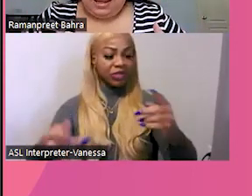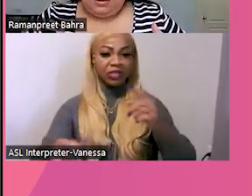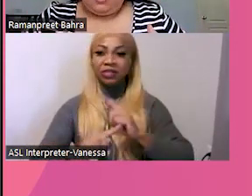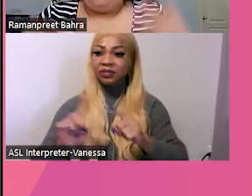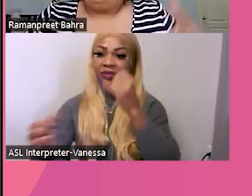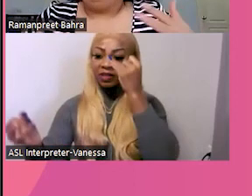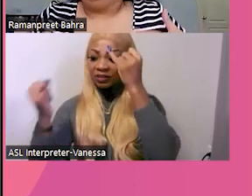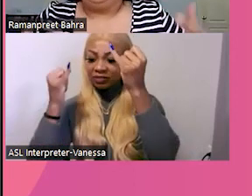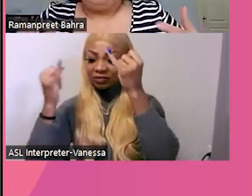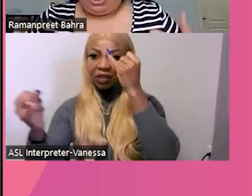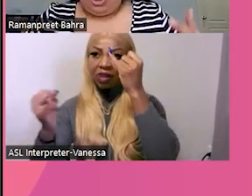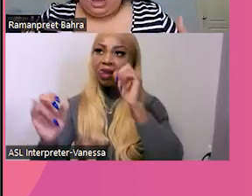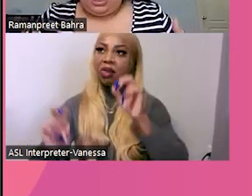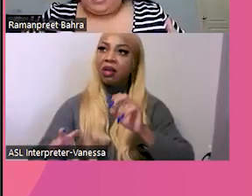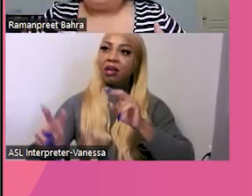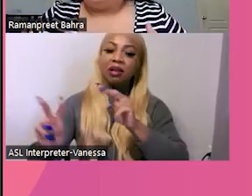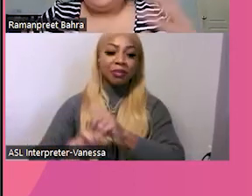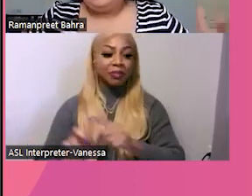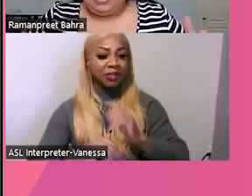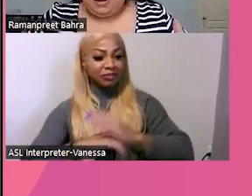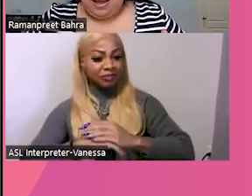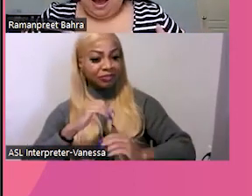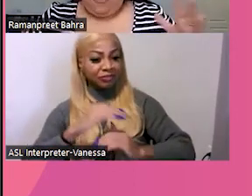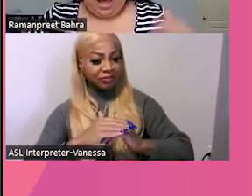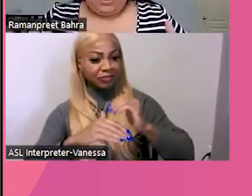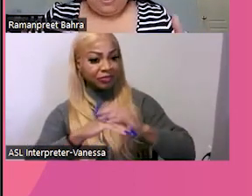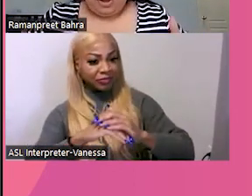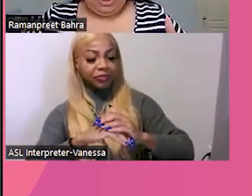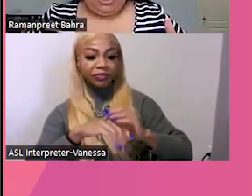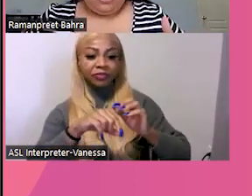à une perspective normative et à cette idéologie.